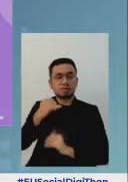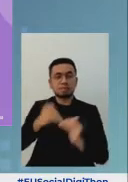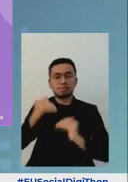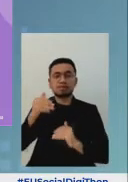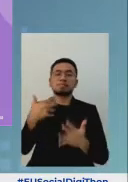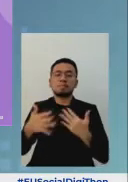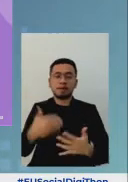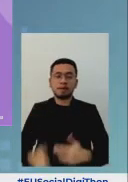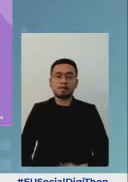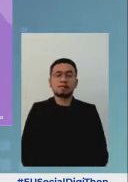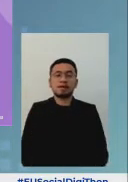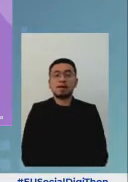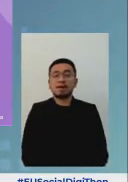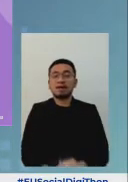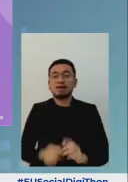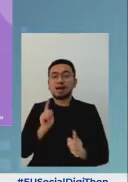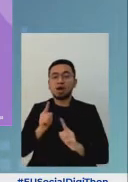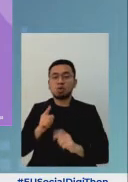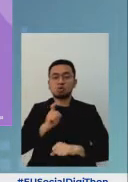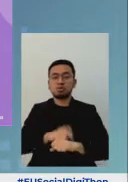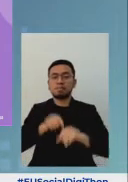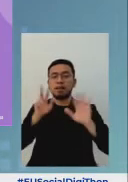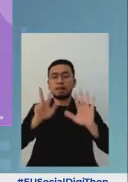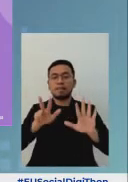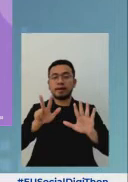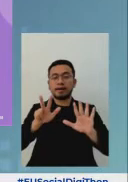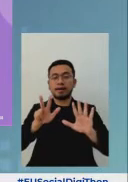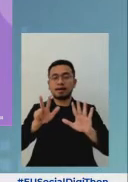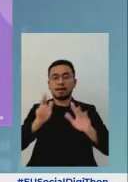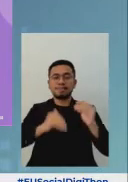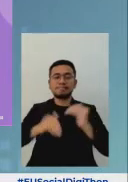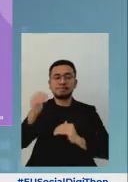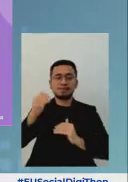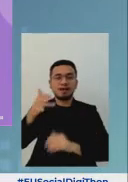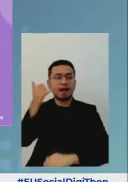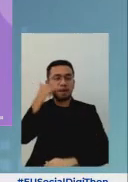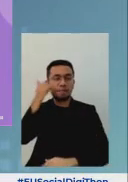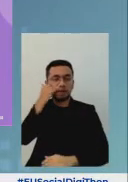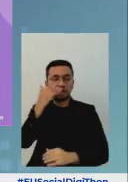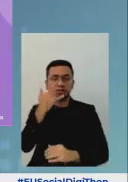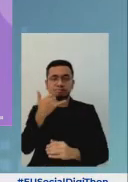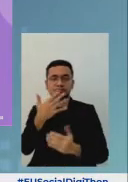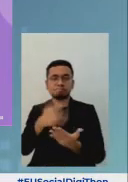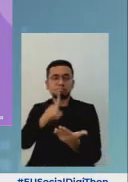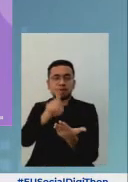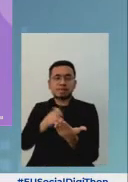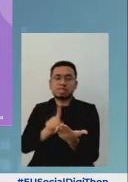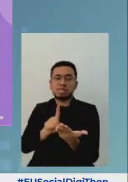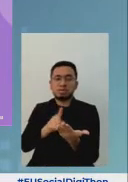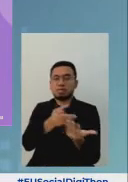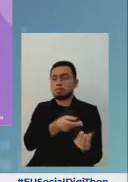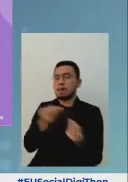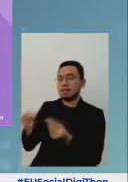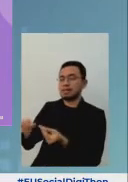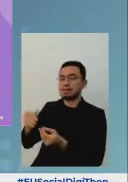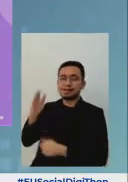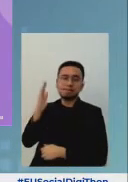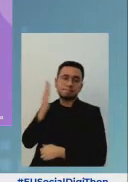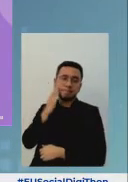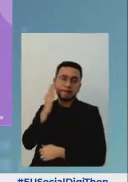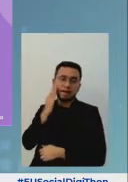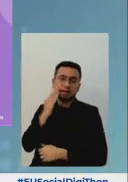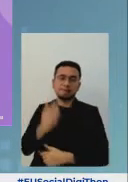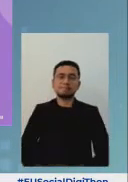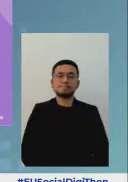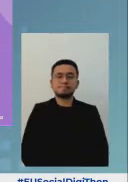jam 8 malam maka gadgetnya harus ditutup, dikembalikan lagi sama bunda, misalnya seperti itu ya. Nah, jangan lupa ini tadi juga